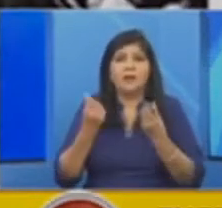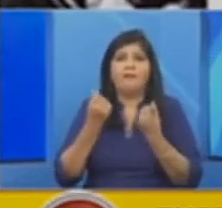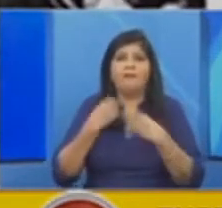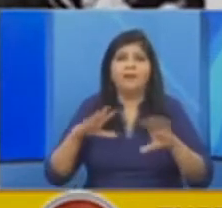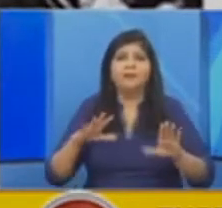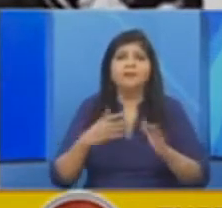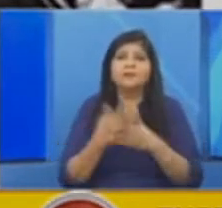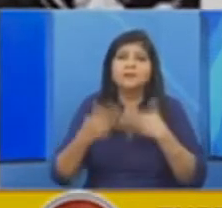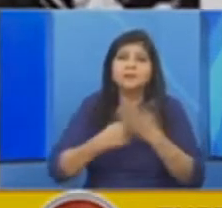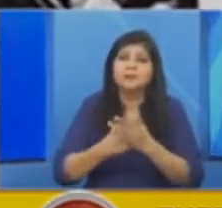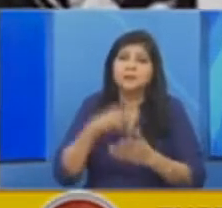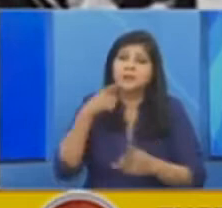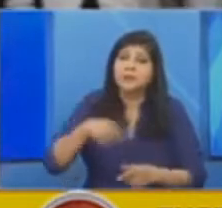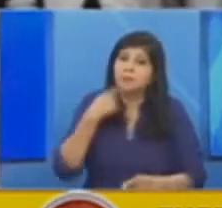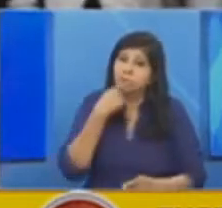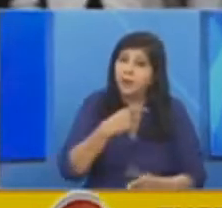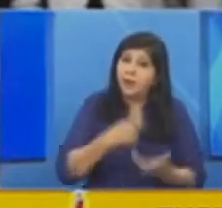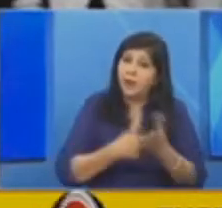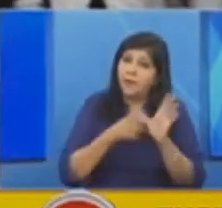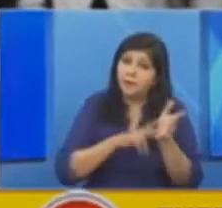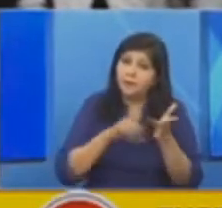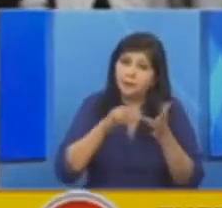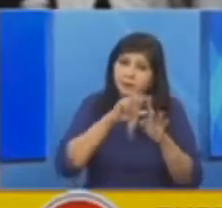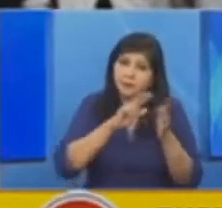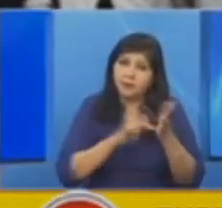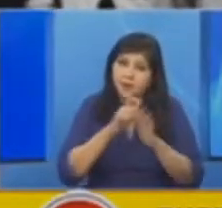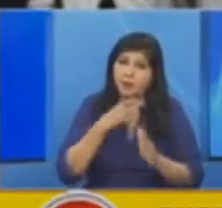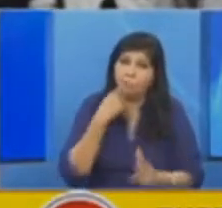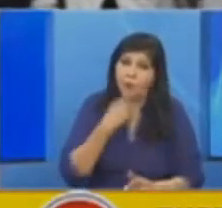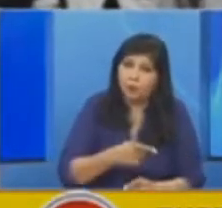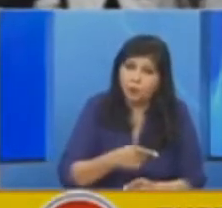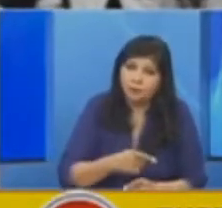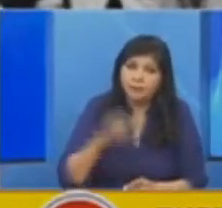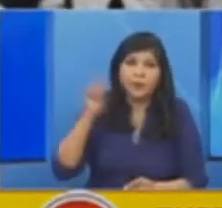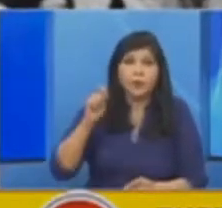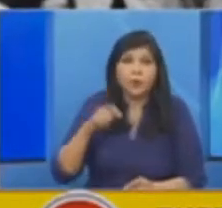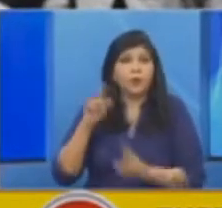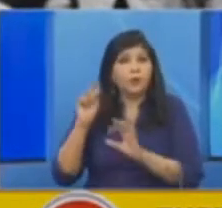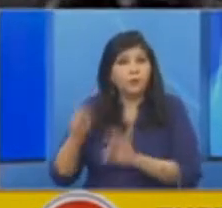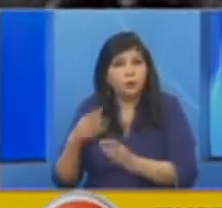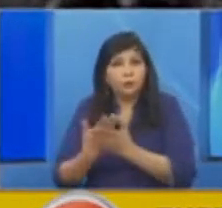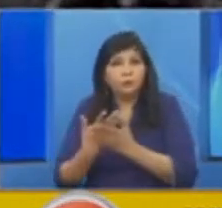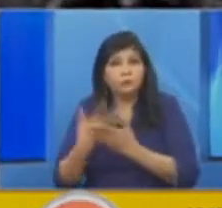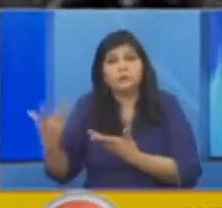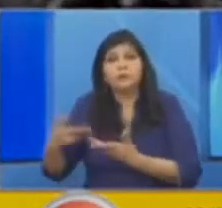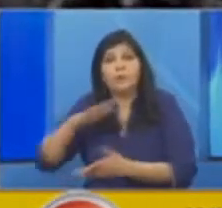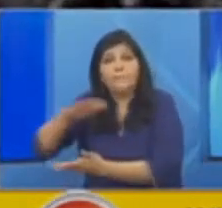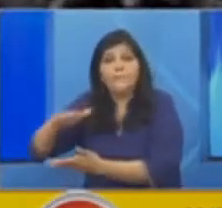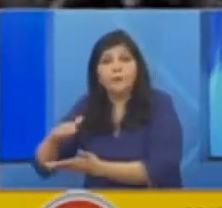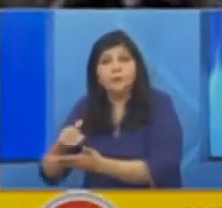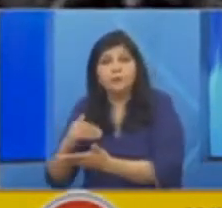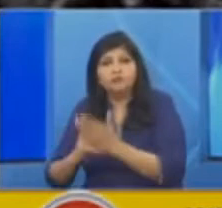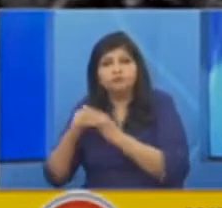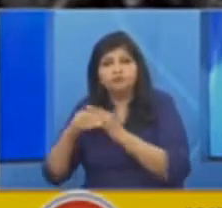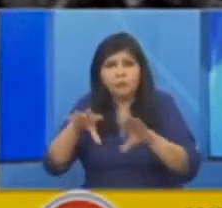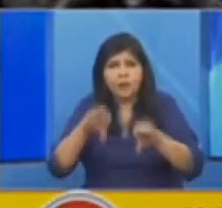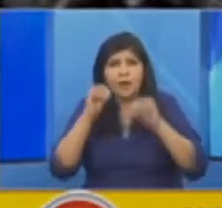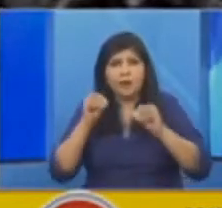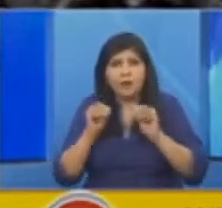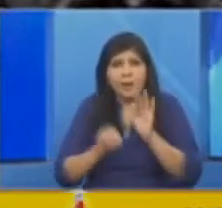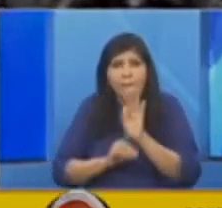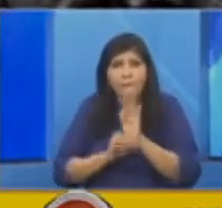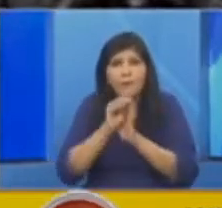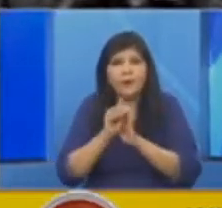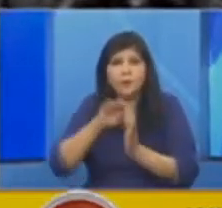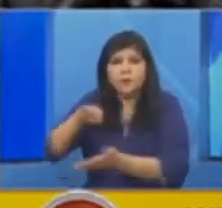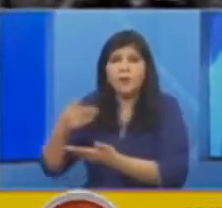गुरुदेव कहते थे, कि खिलोने ऐसे होने चाहिए, जो बच्चे के बच्चपन को बाहर